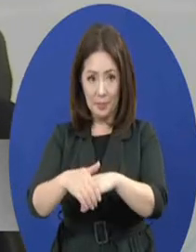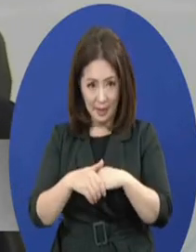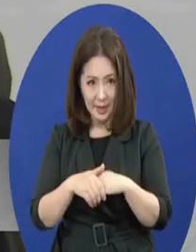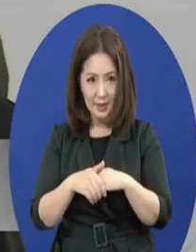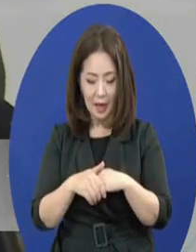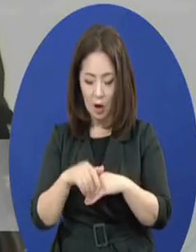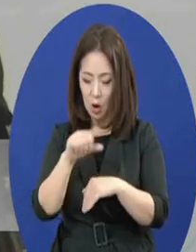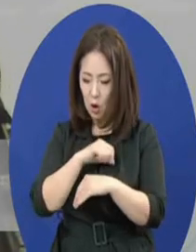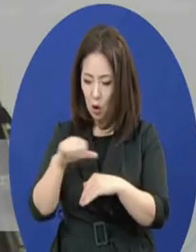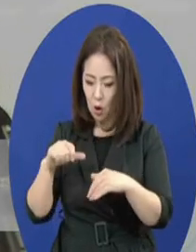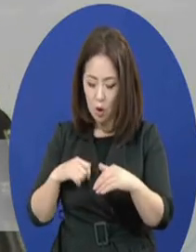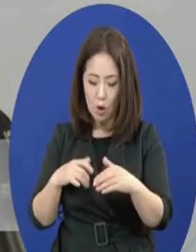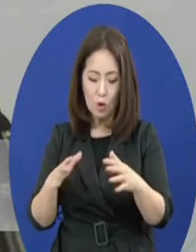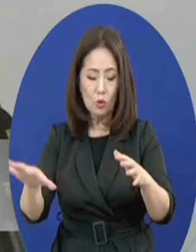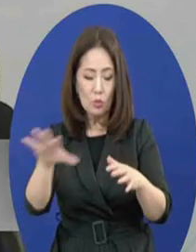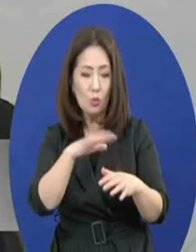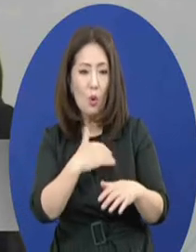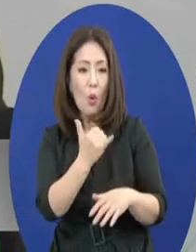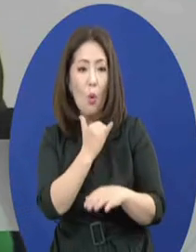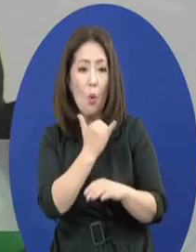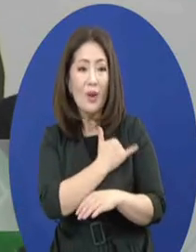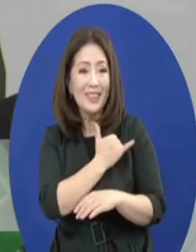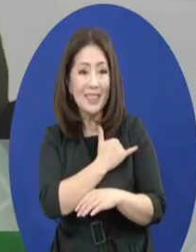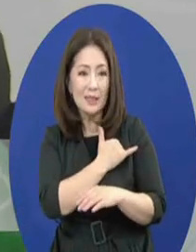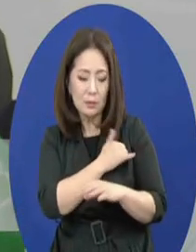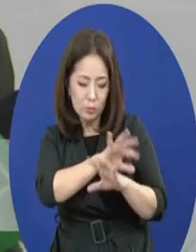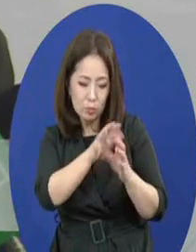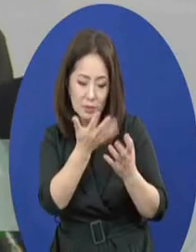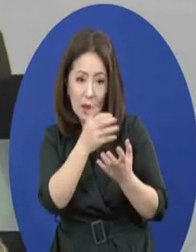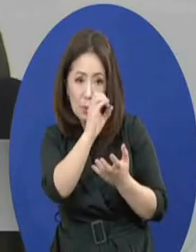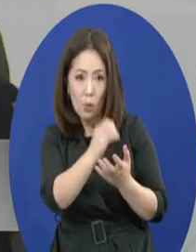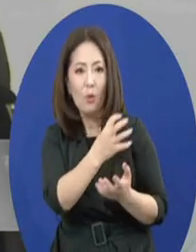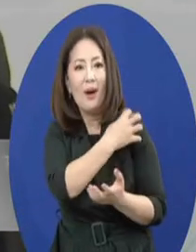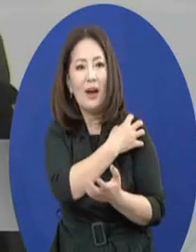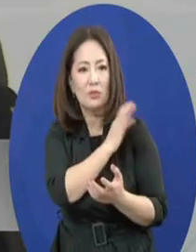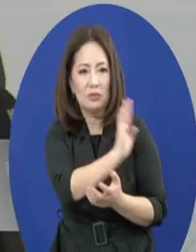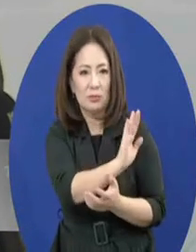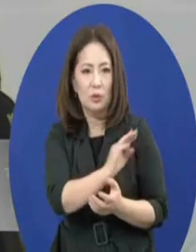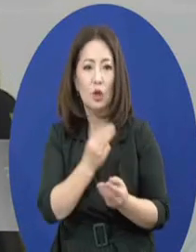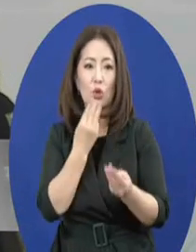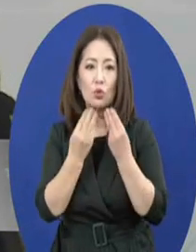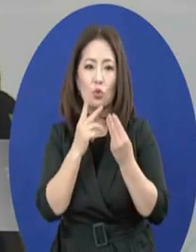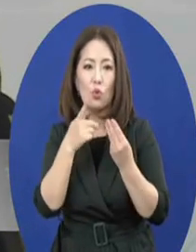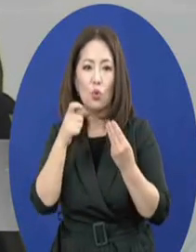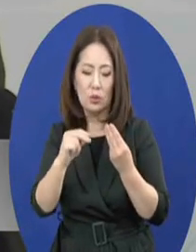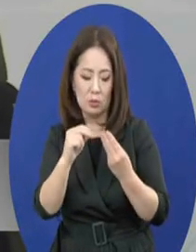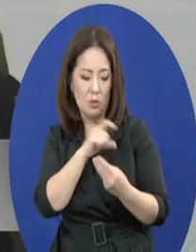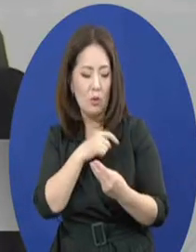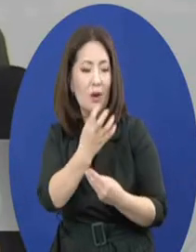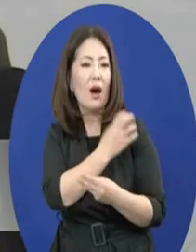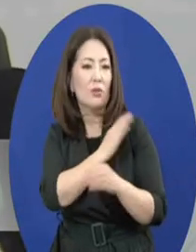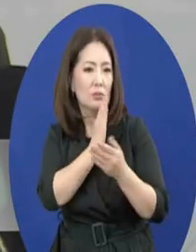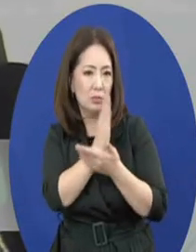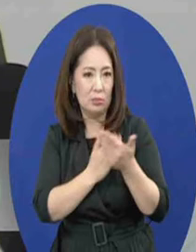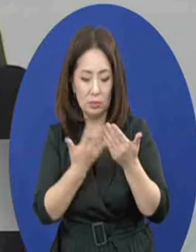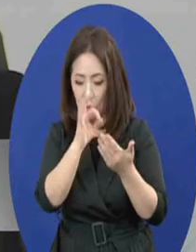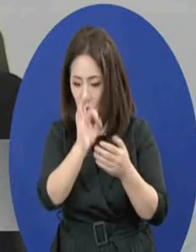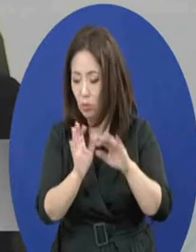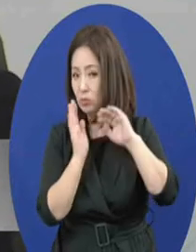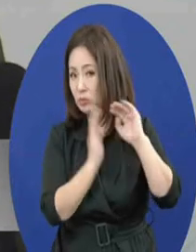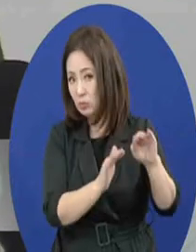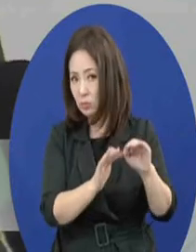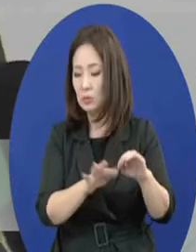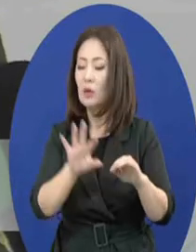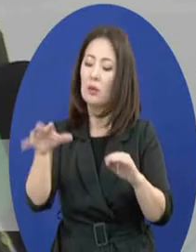буюу өөрийн удирдлагынхаа 50% хариуцаа. Өөрөөр хэл шүүхийн ерхэн сүлийн 50% шүүгчсэр өөрсдөө дотроос хүнээ сонгоод хариуцсан гэсэн. Тэгэхээр